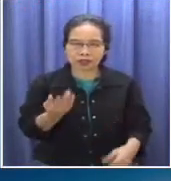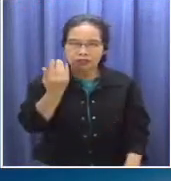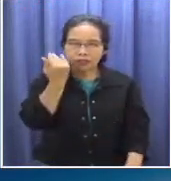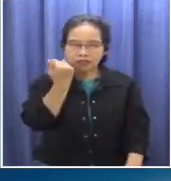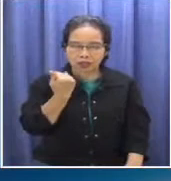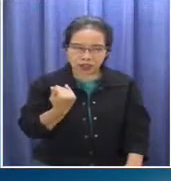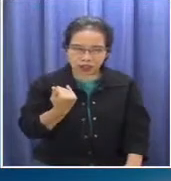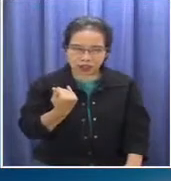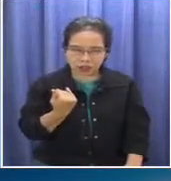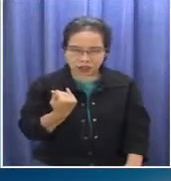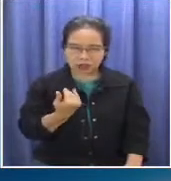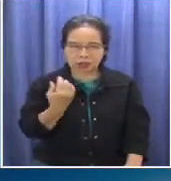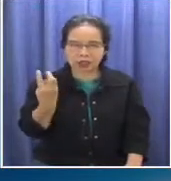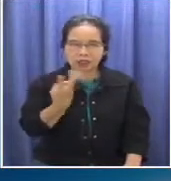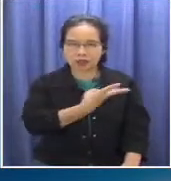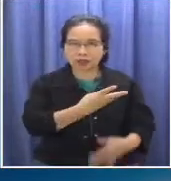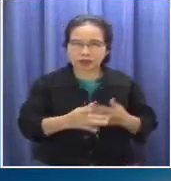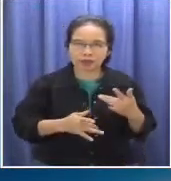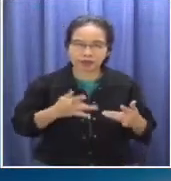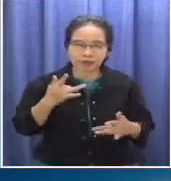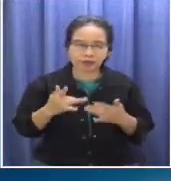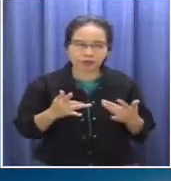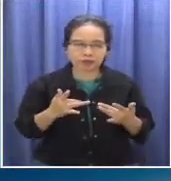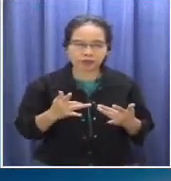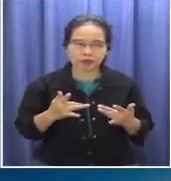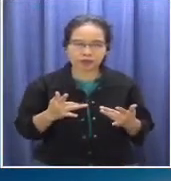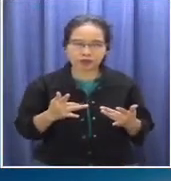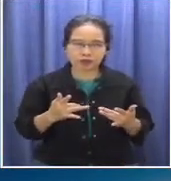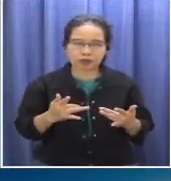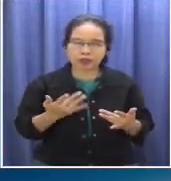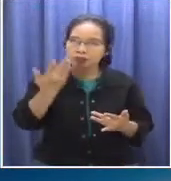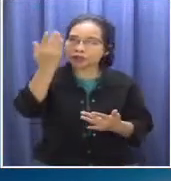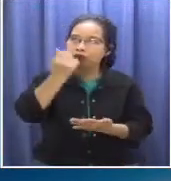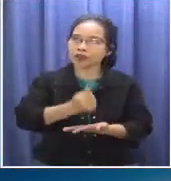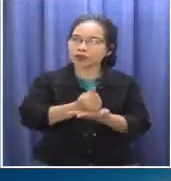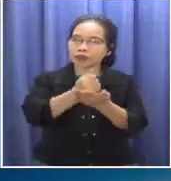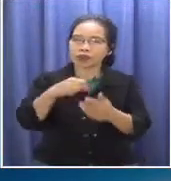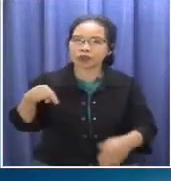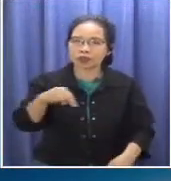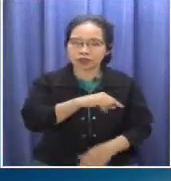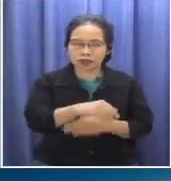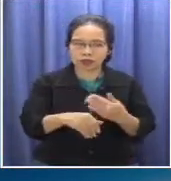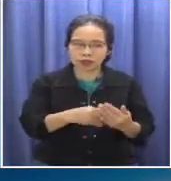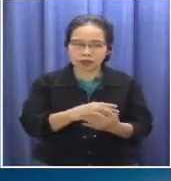pagkukulang, nararamdaman po namin na tinutulungan mo kami,